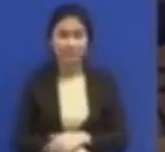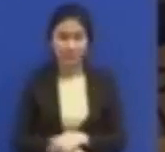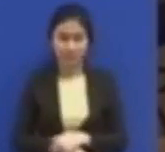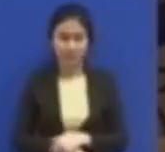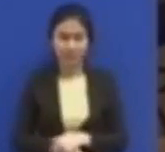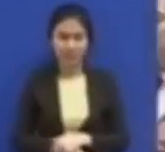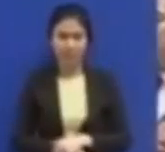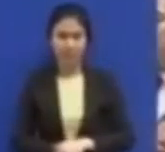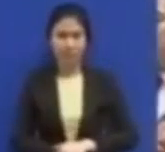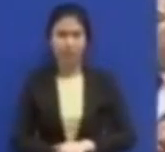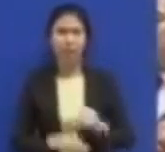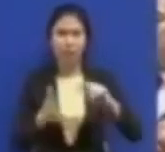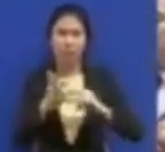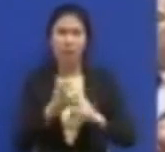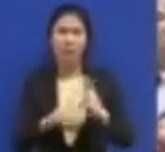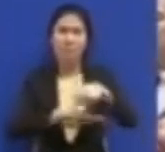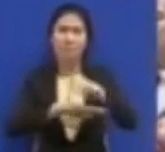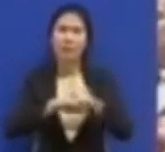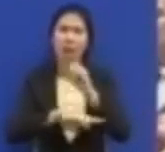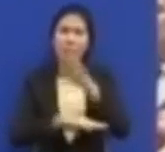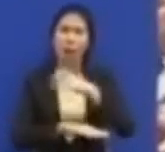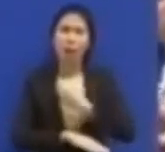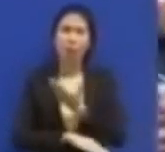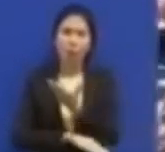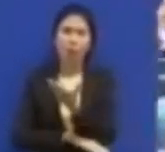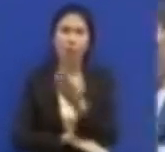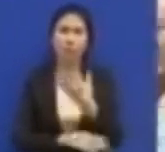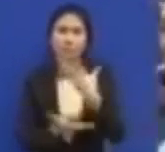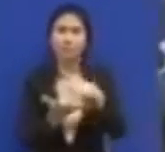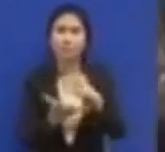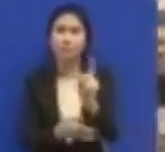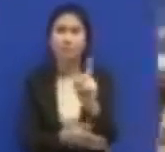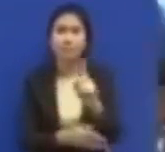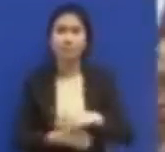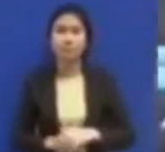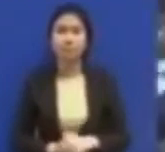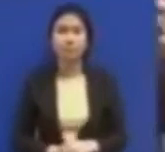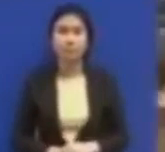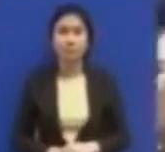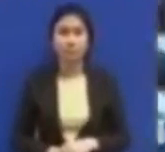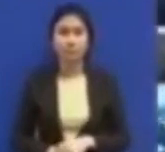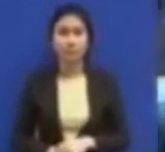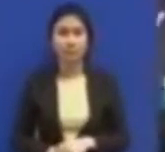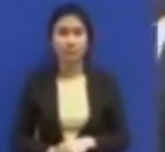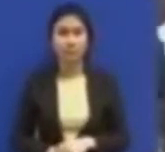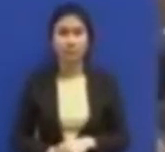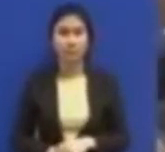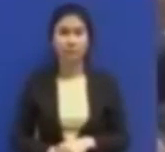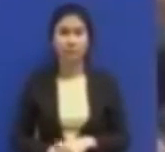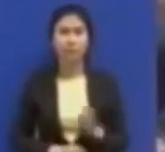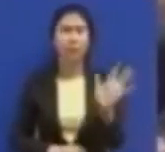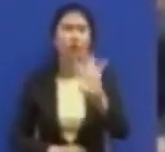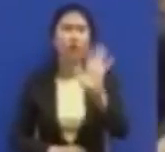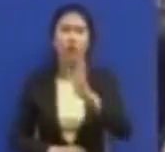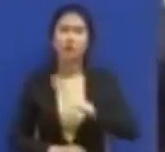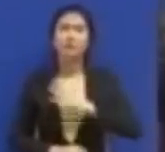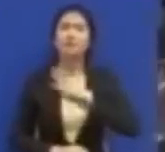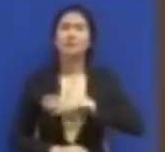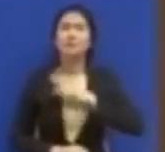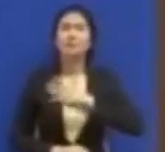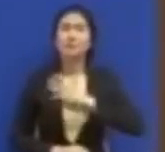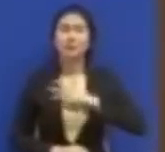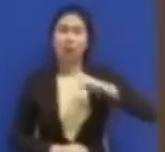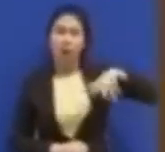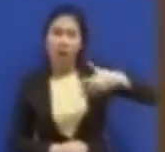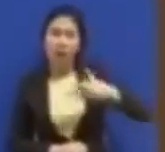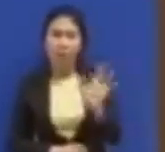วงประท้วงก่อนประท้วงอะไรผู้ทวงเรื่องเดิมๆก็อยู่ ไม่ต้องรีบครับเพิ่งเข้าสภาไม่ต้องรีบครับ